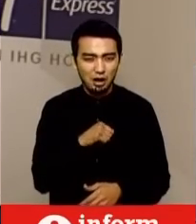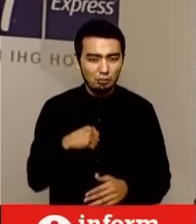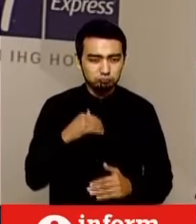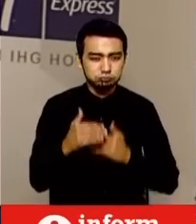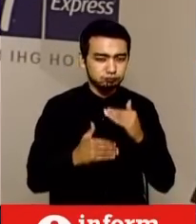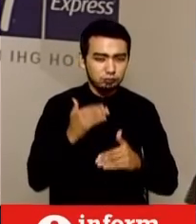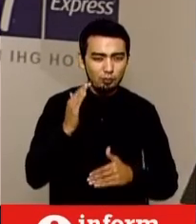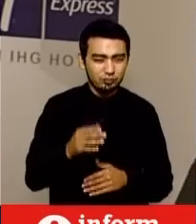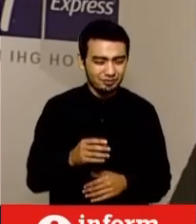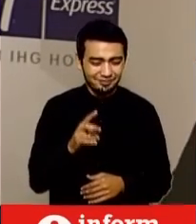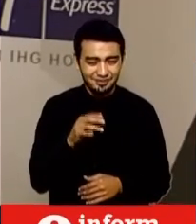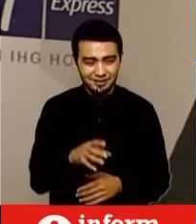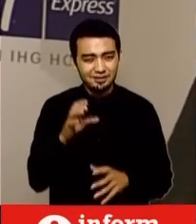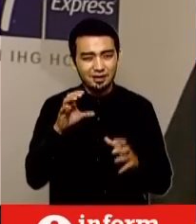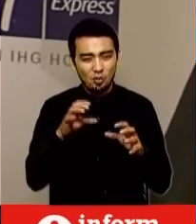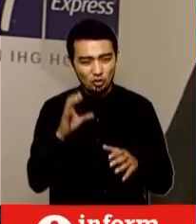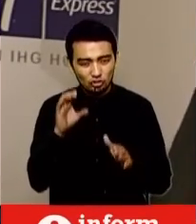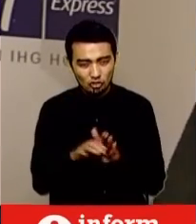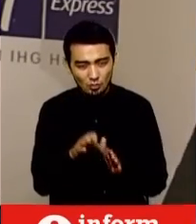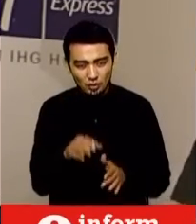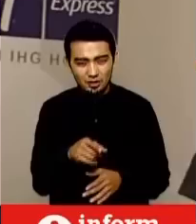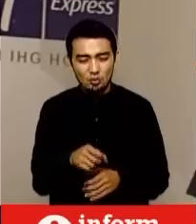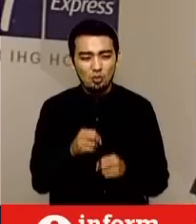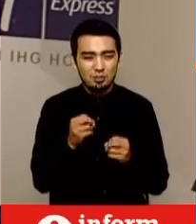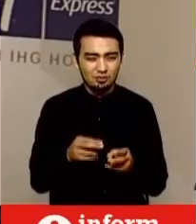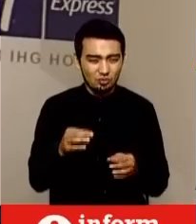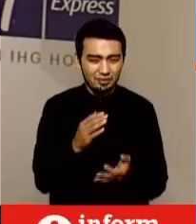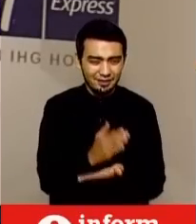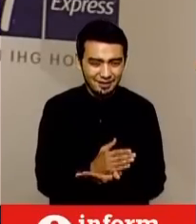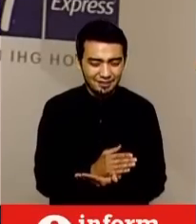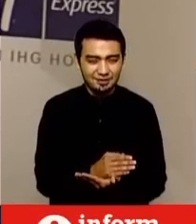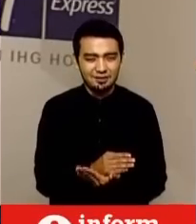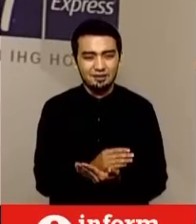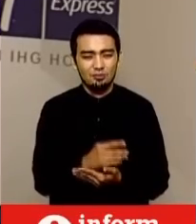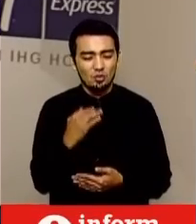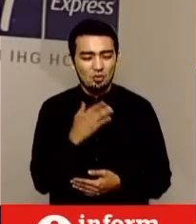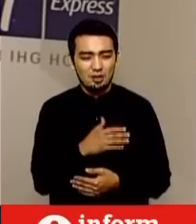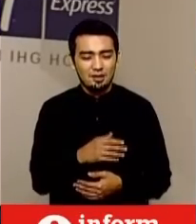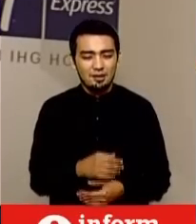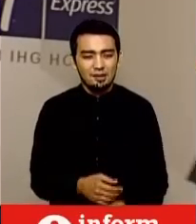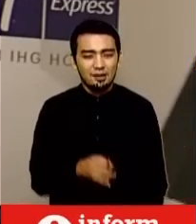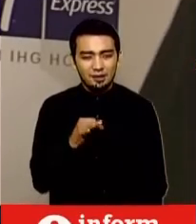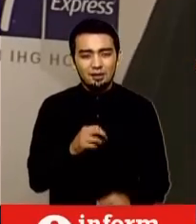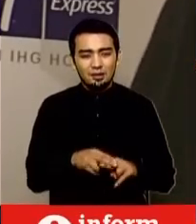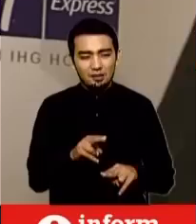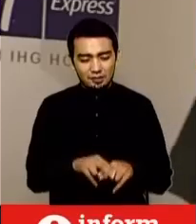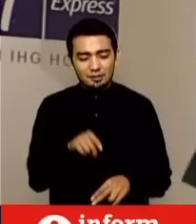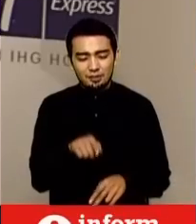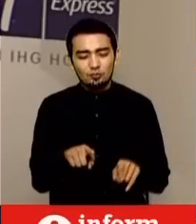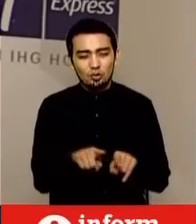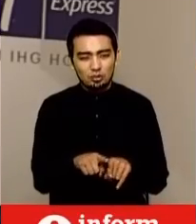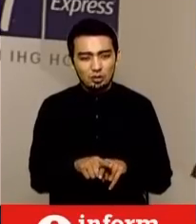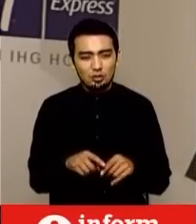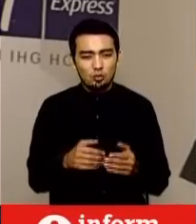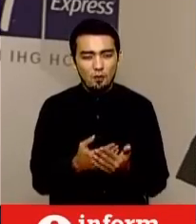деген әңгімеде болмау тиіс. Өйткені бұл жерде ақпаратты қауіпсіздік мәселесі де тұр. Сондықтан бұл жерде де жаңа